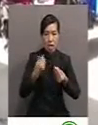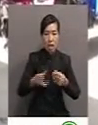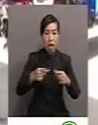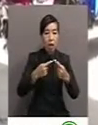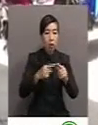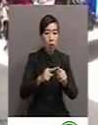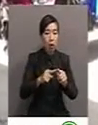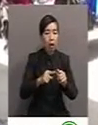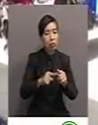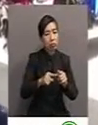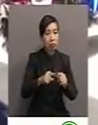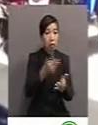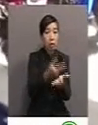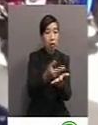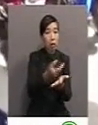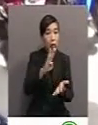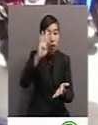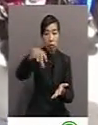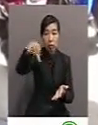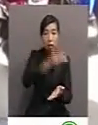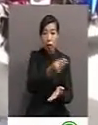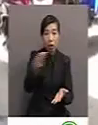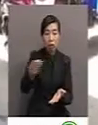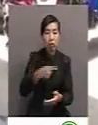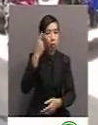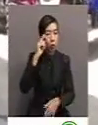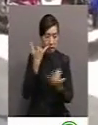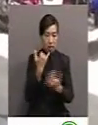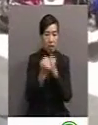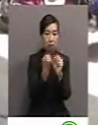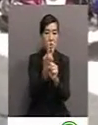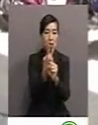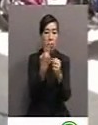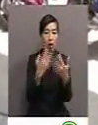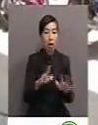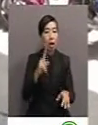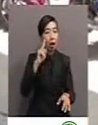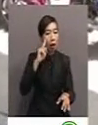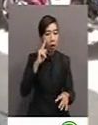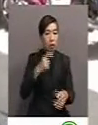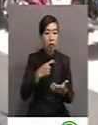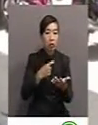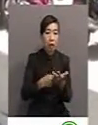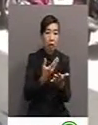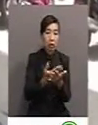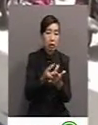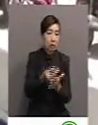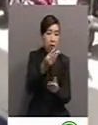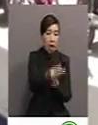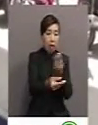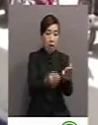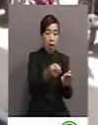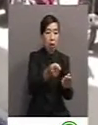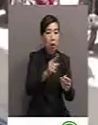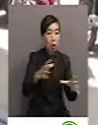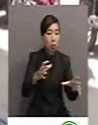ไม่เข้าบริษัทนี้นะฮะ อันนี้คือปีที่2แล้วเขาเก็บยอดประกันครั้งที่2แล้วเขาไม่เอาเข้าบริษัทอะค่ะ อ๋อไม่เอาเข้